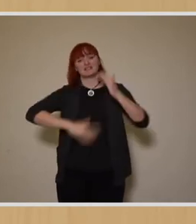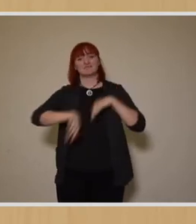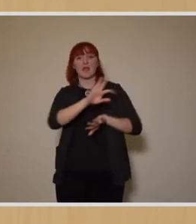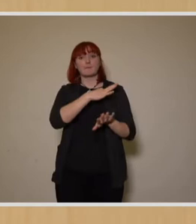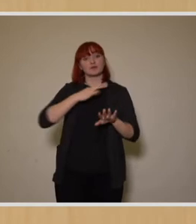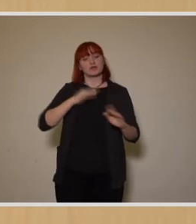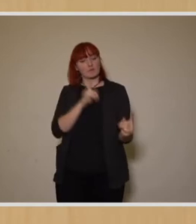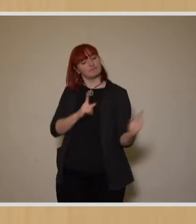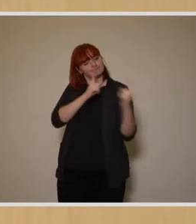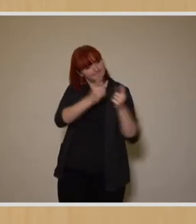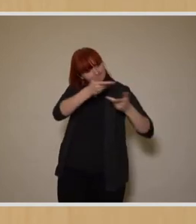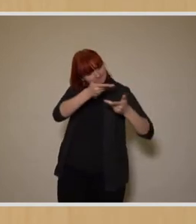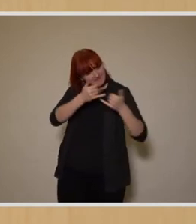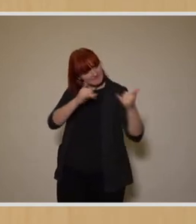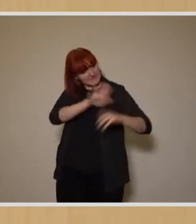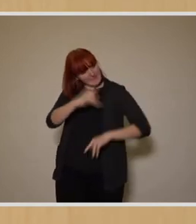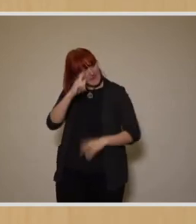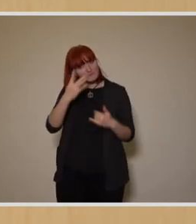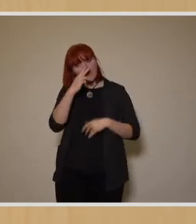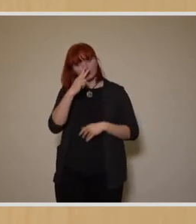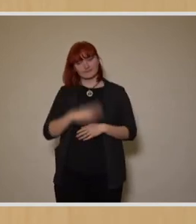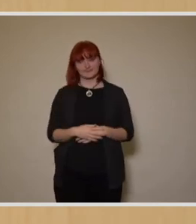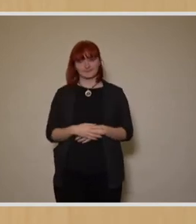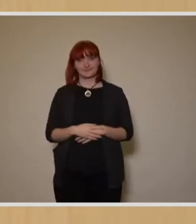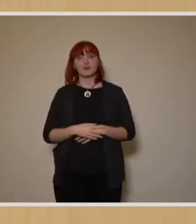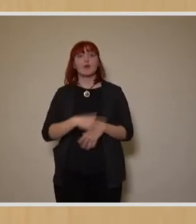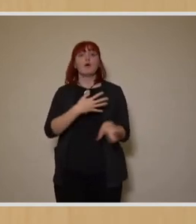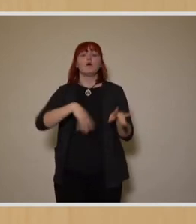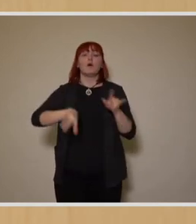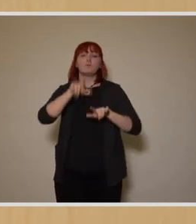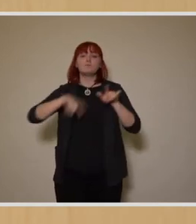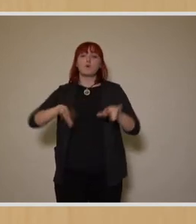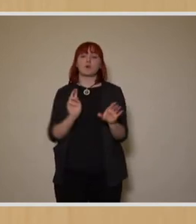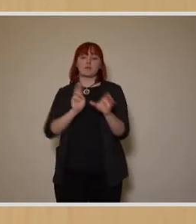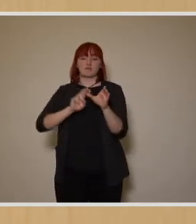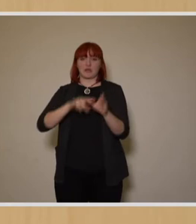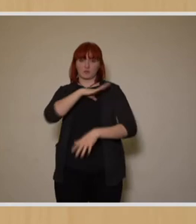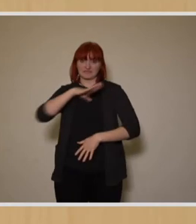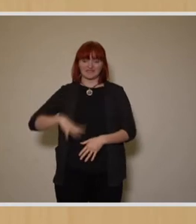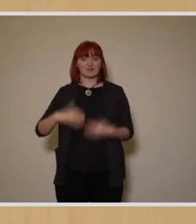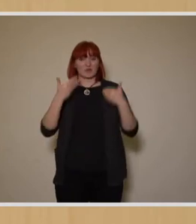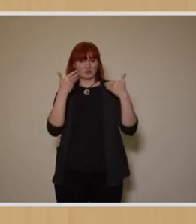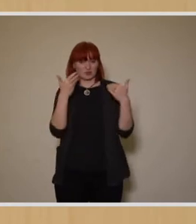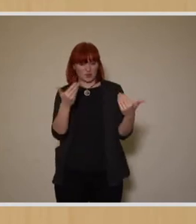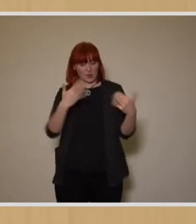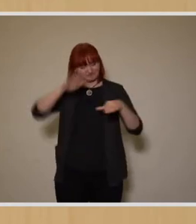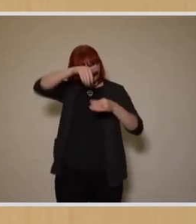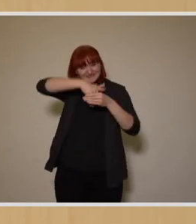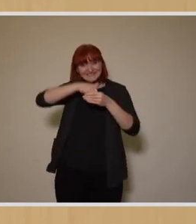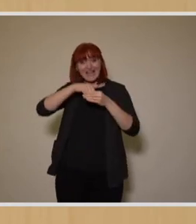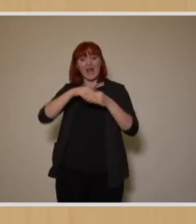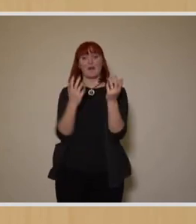persönlich zu führen. Nach Bürgerbeteiligungssatzung ist genau das Sinn und Zweck eines